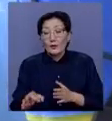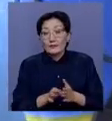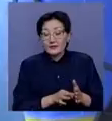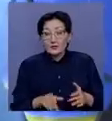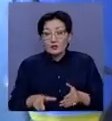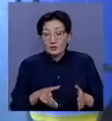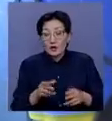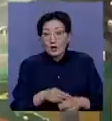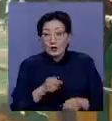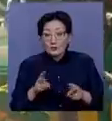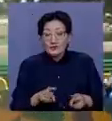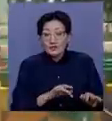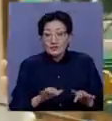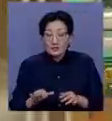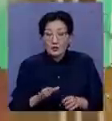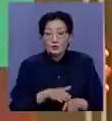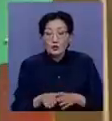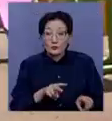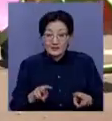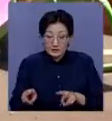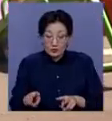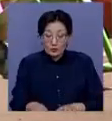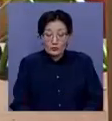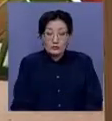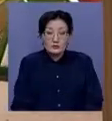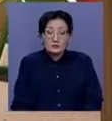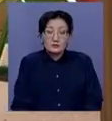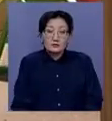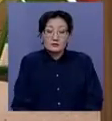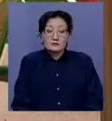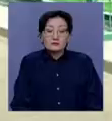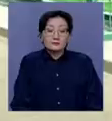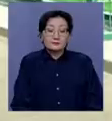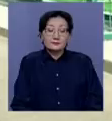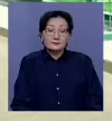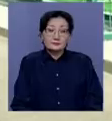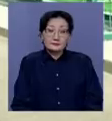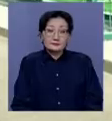жолы қауіпсіздік шараларын толығымен сақтау. Ұлағат Арғын, Рашид Шүкіралиев, Алматы телеарнасы.